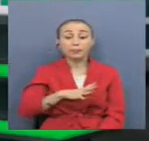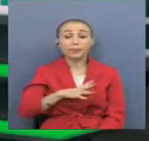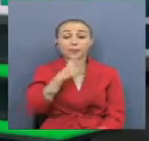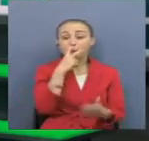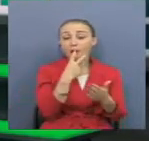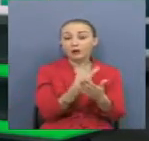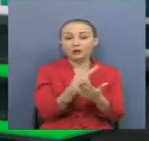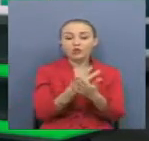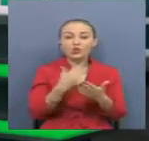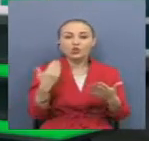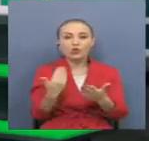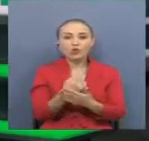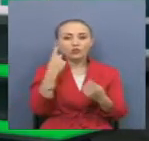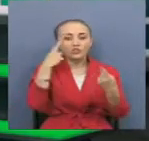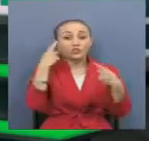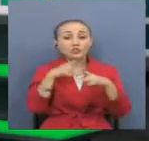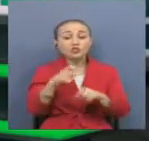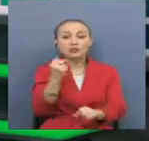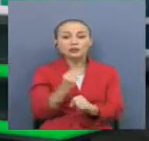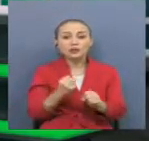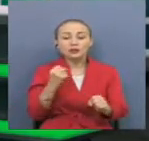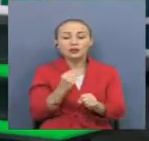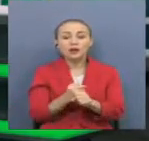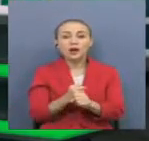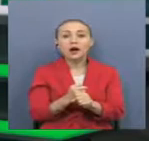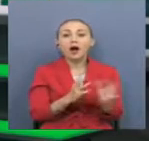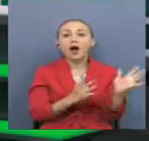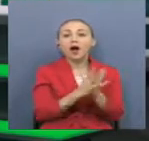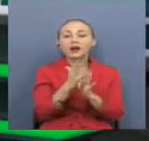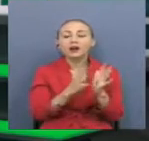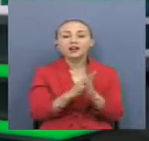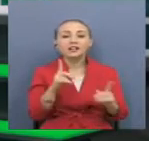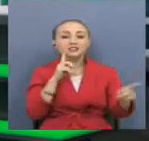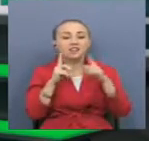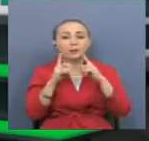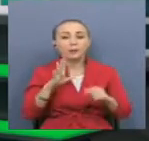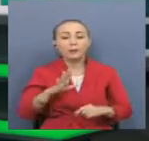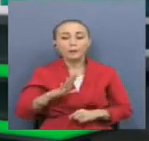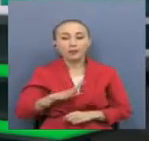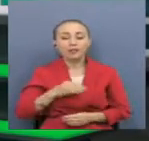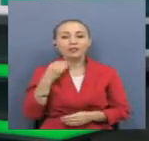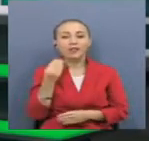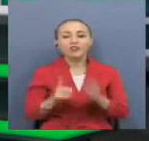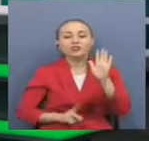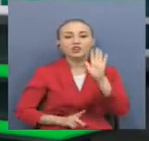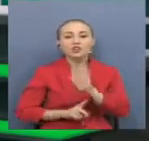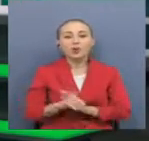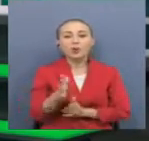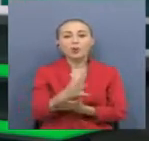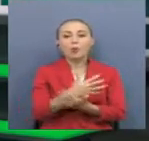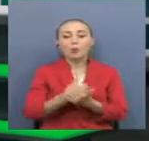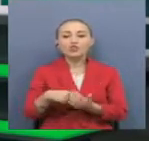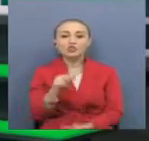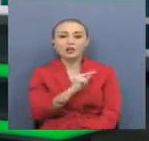Диқандармен өткен жиын барысында аймақтағы жиын терім науқанының басталғаны ресми түрде жария етіліп, астық жинаудың тиімді әдіс